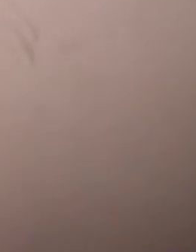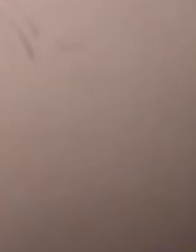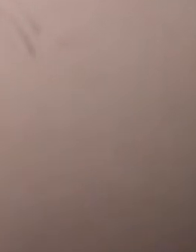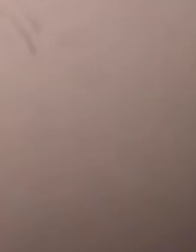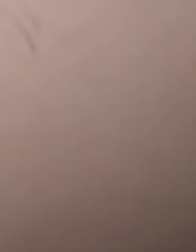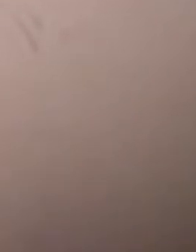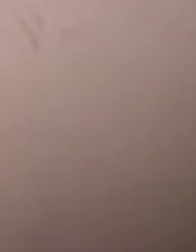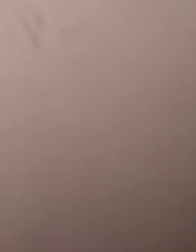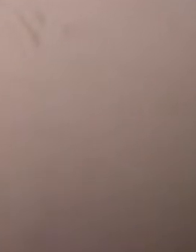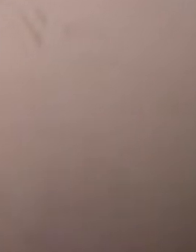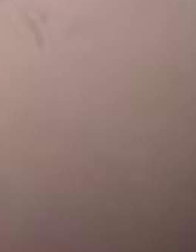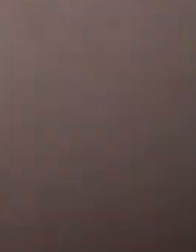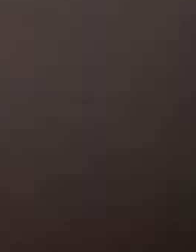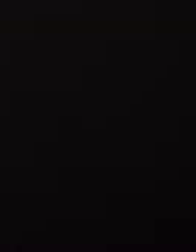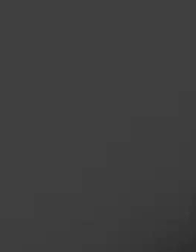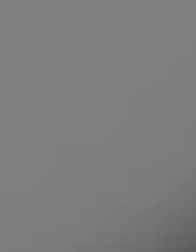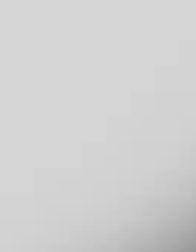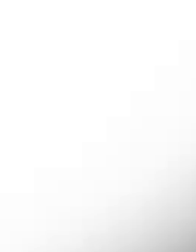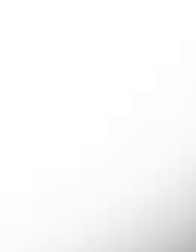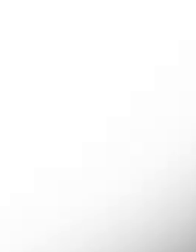ยเพราะเรา